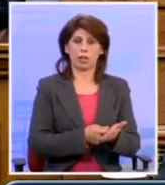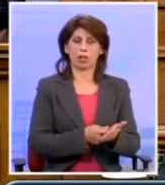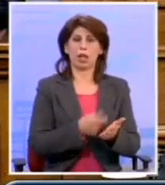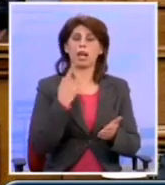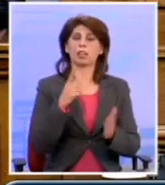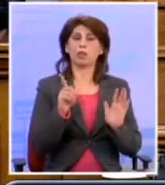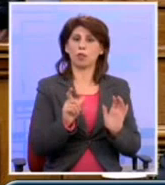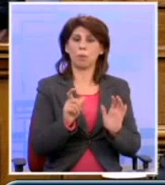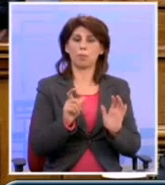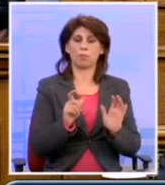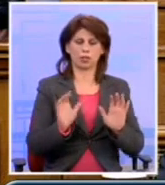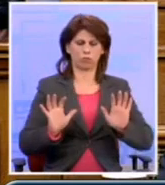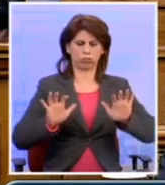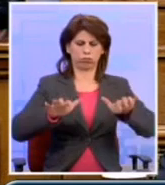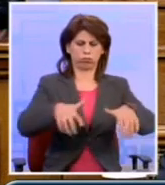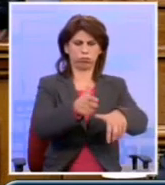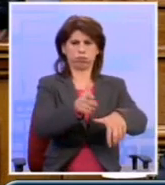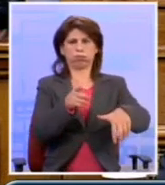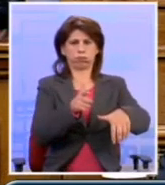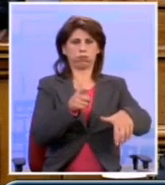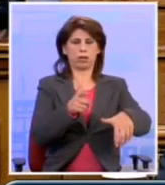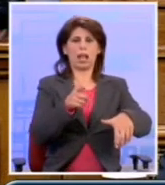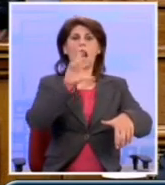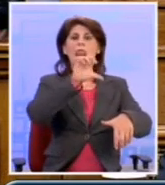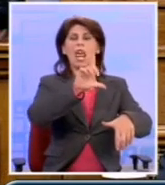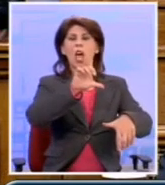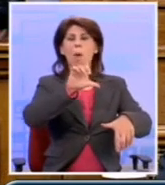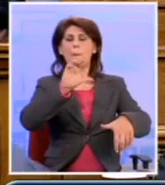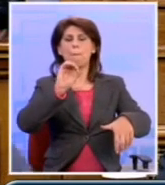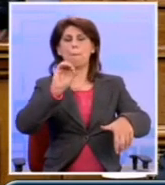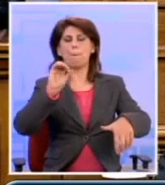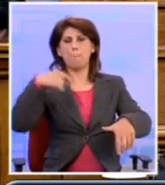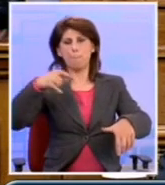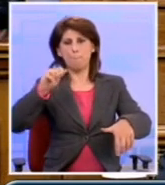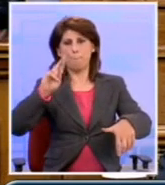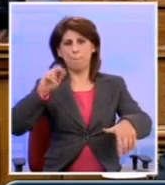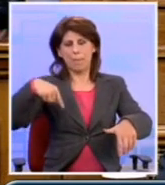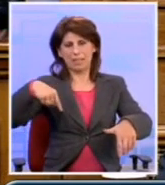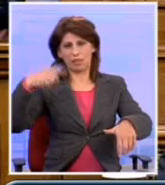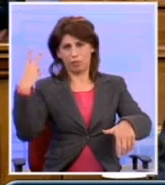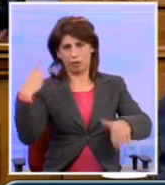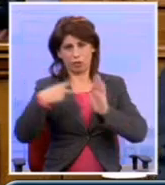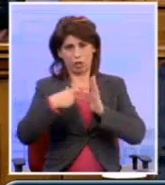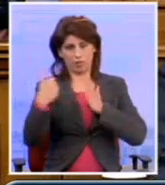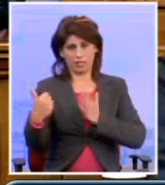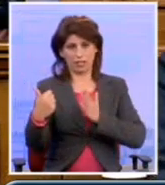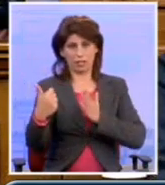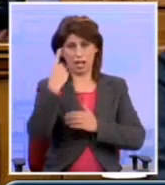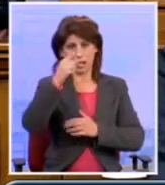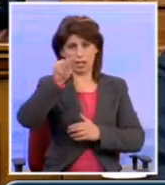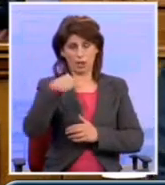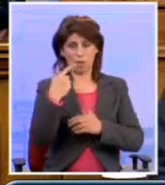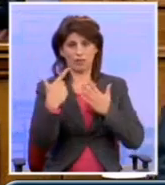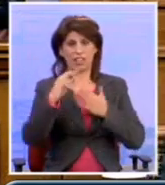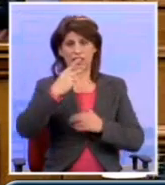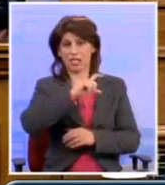170 γερμανικών αρμάτων μάχης τύπου Leopard 2 το 2006, αξίας